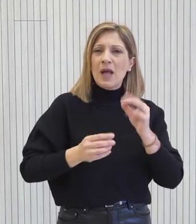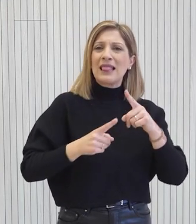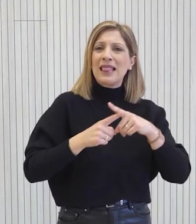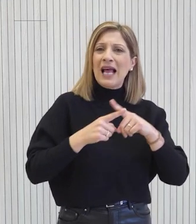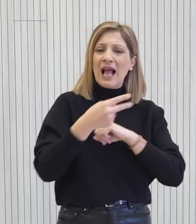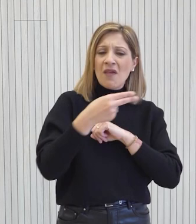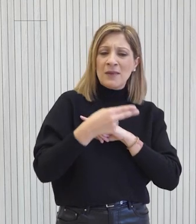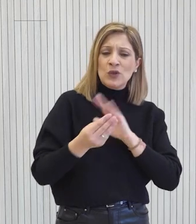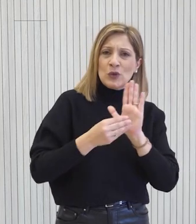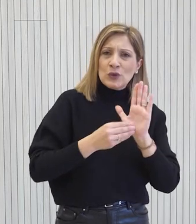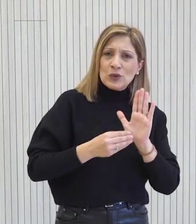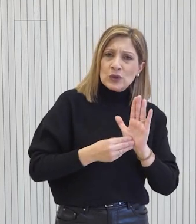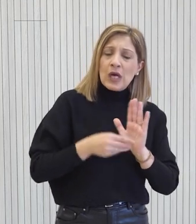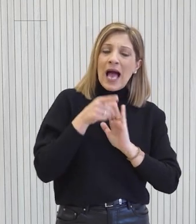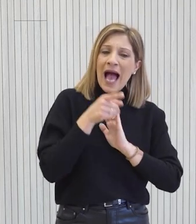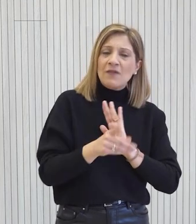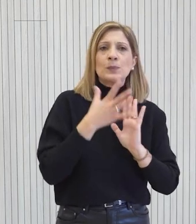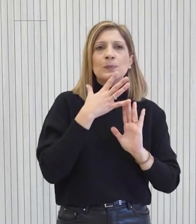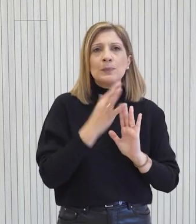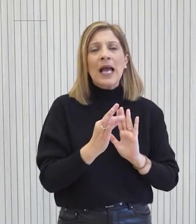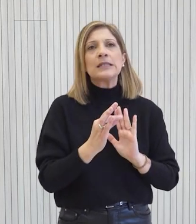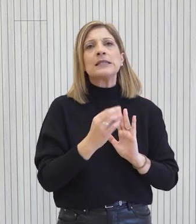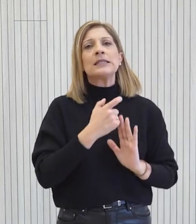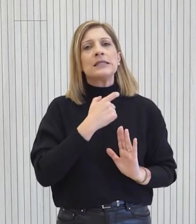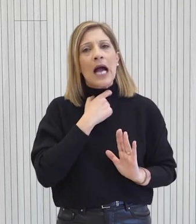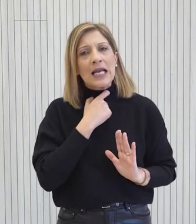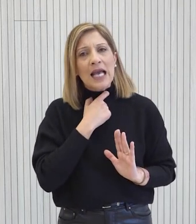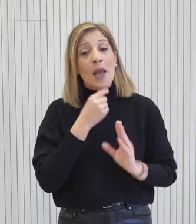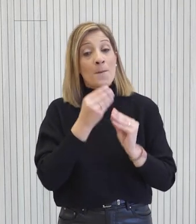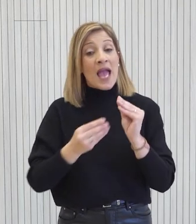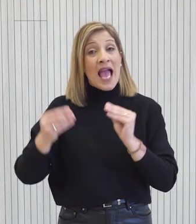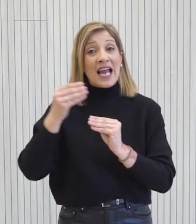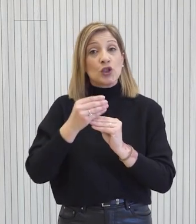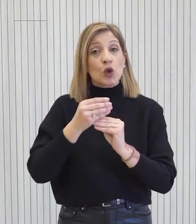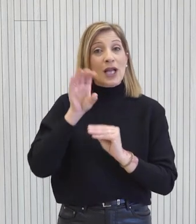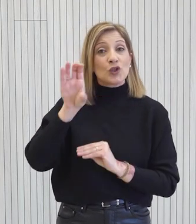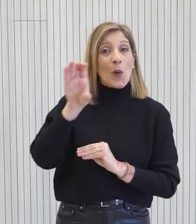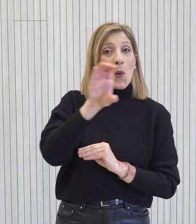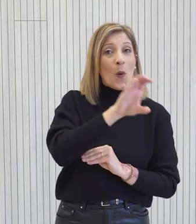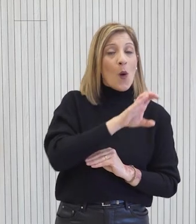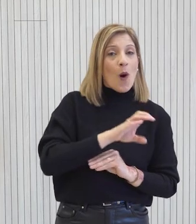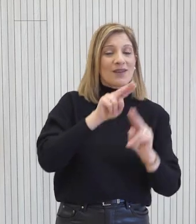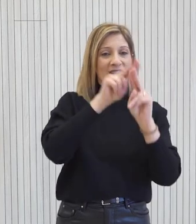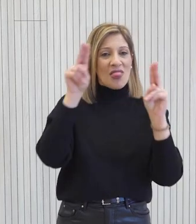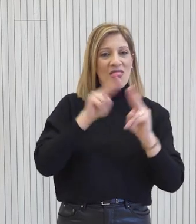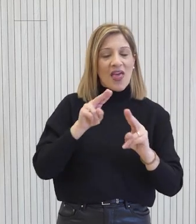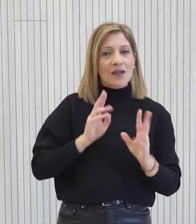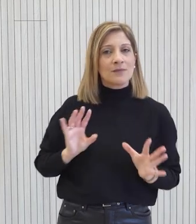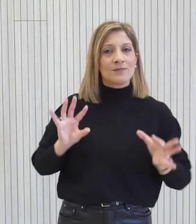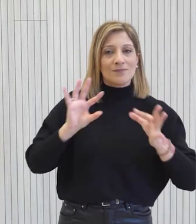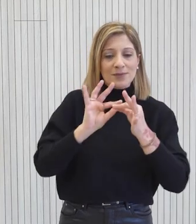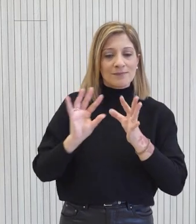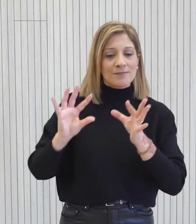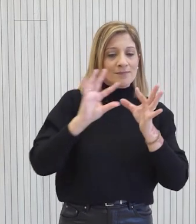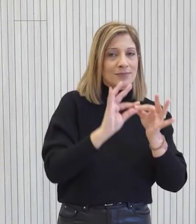παρελθόν, επιτάσσει, αν θέλετε, επιβάλλει την εμπλοκή όσων των περισσότερων κρατών αλλά και διεθνών οργανισμών. Υπάρχουν ζητήματα τεχνικής